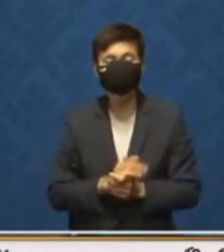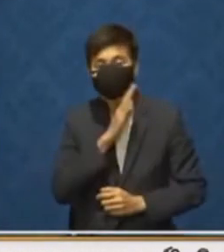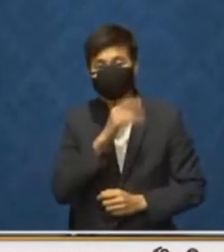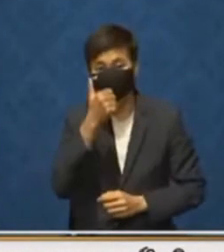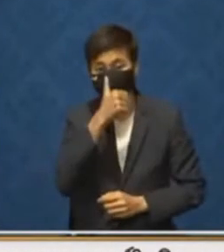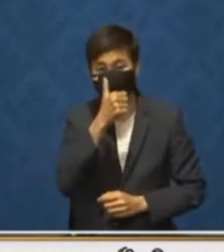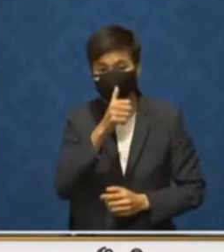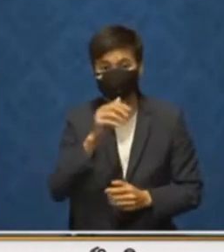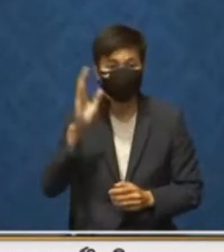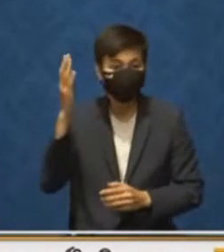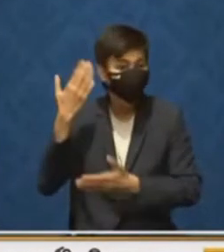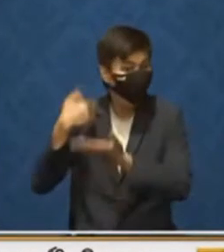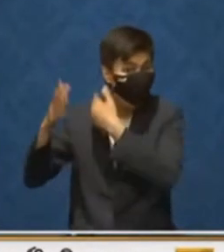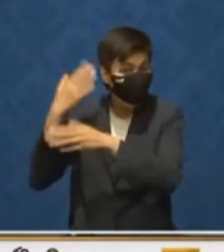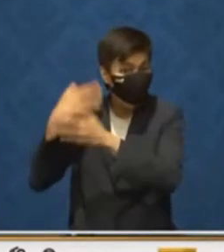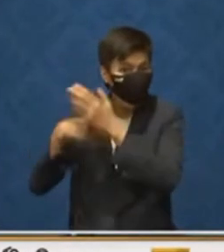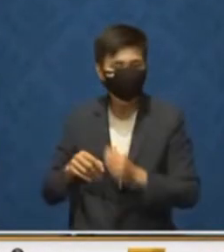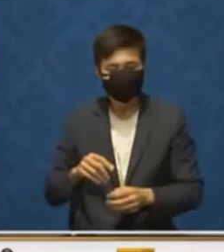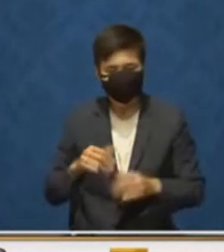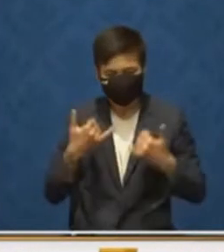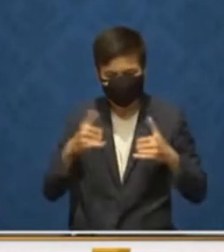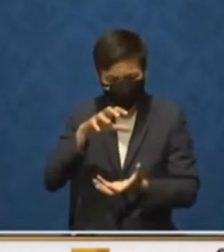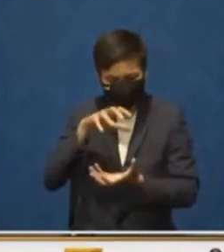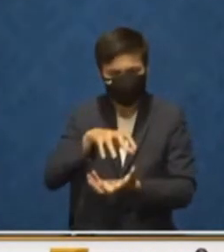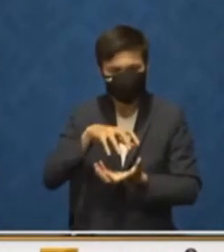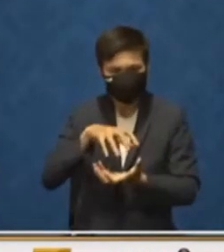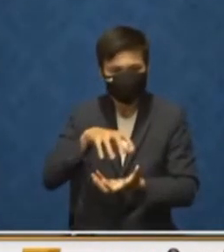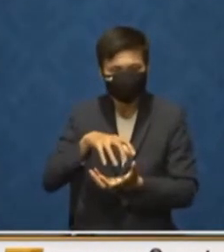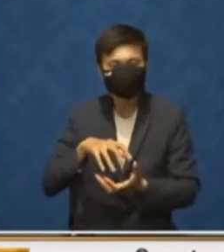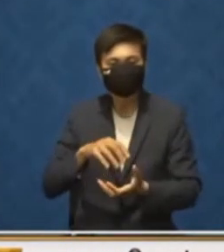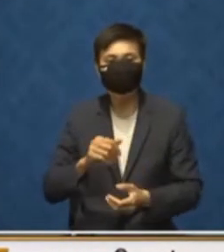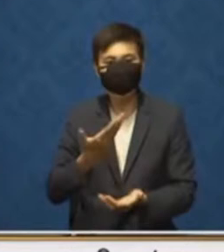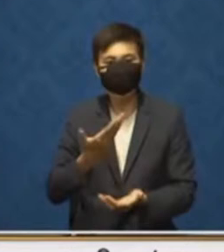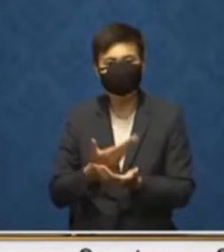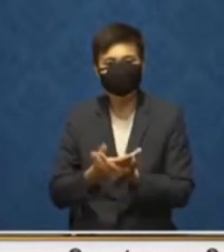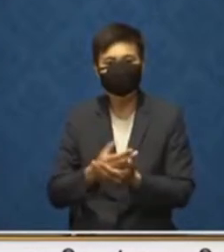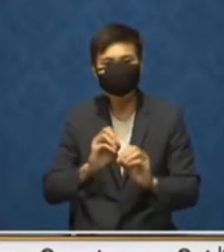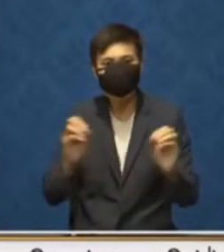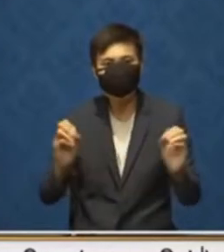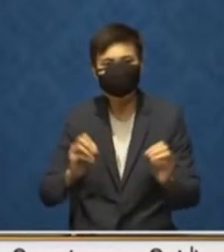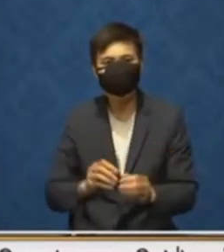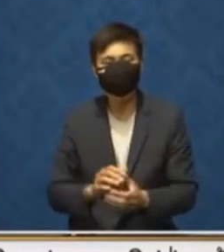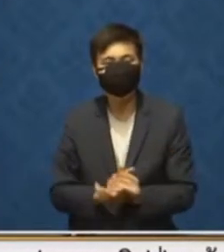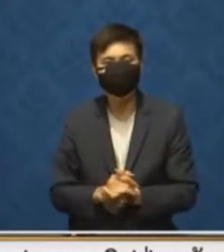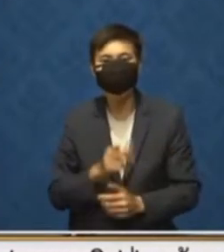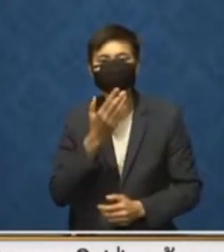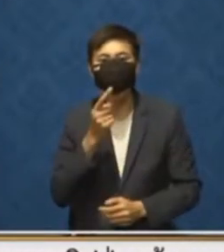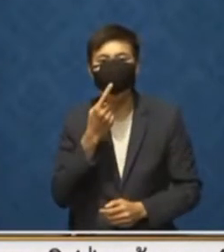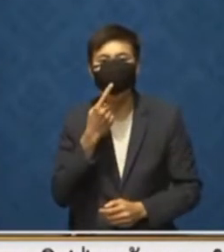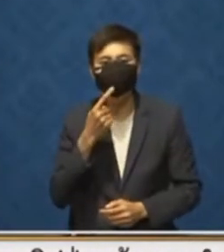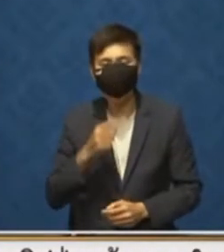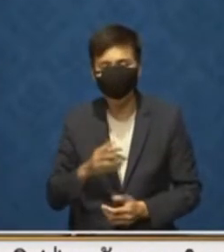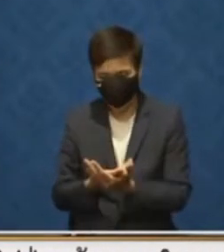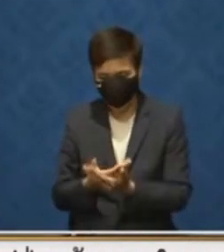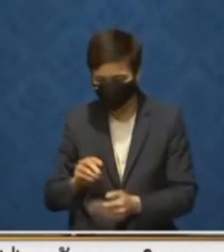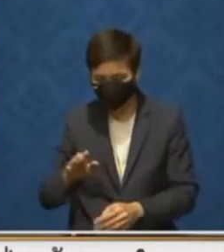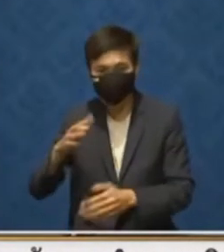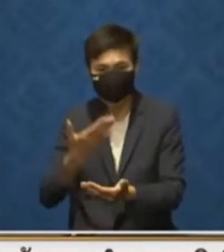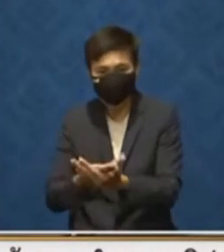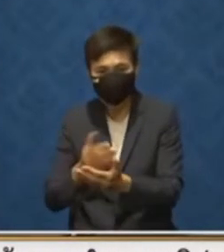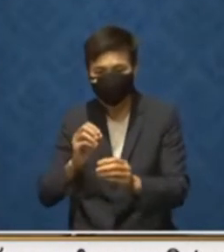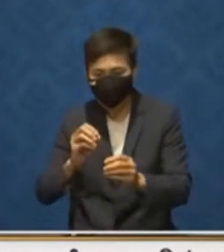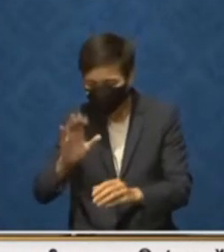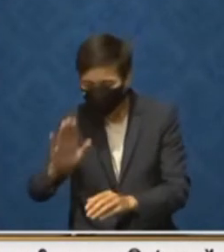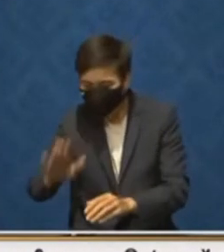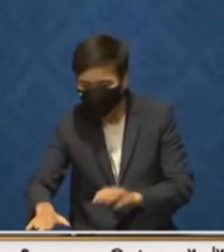ไฮโลเวลาเล่นไฮโลนะครับไม่มีเงินวางแทงแต่ปากแทนปากขอไปทานอะไรได้ไม่ใช่ไม่สุภาพนะแต่บอกให้ชัด